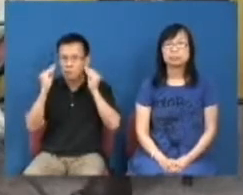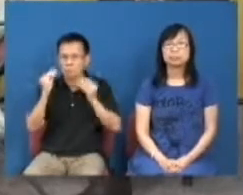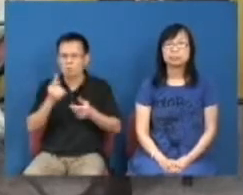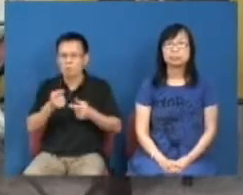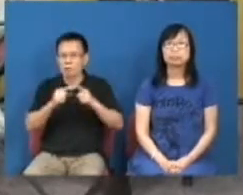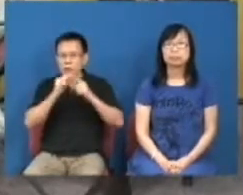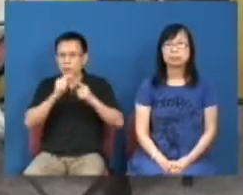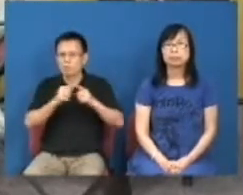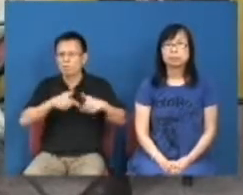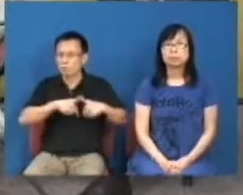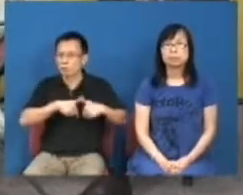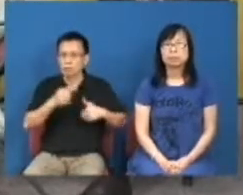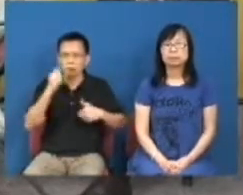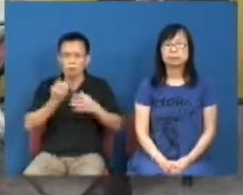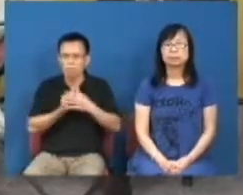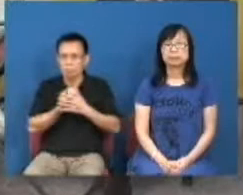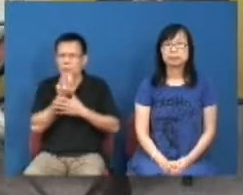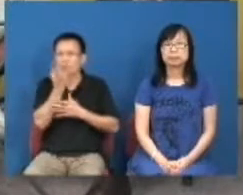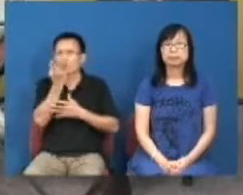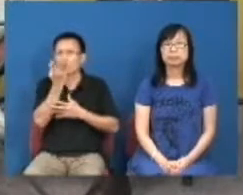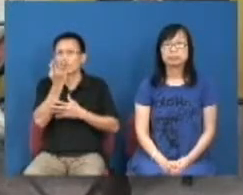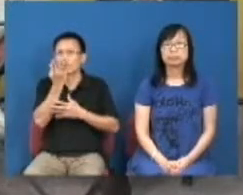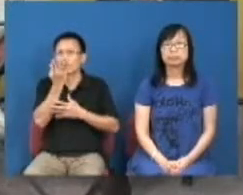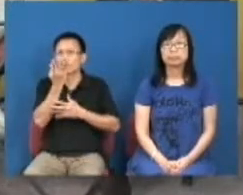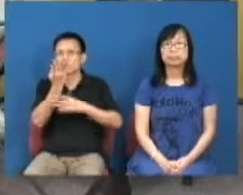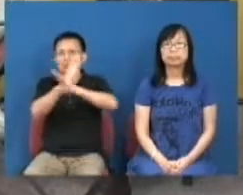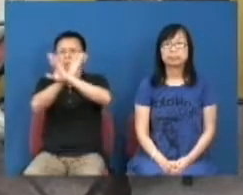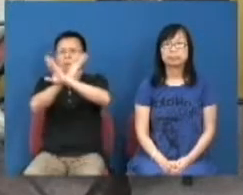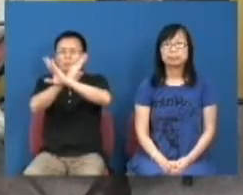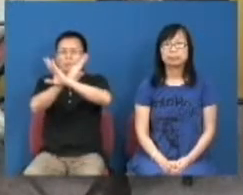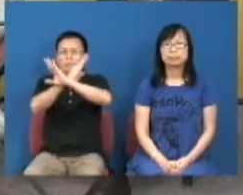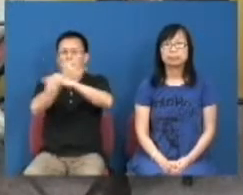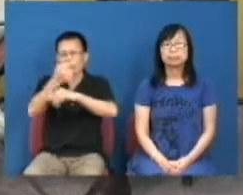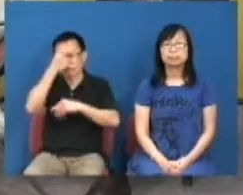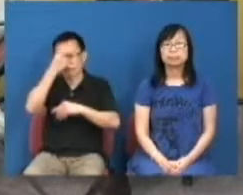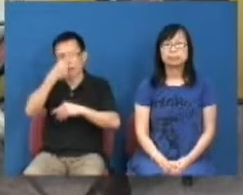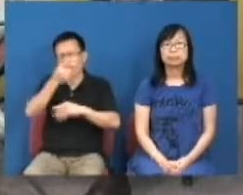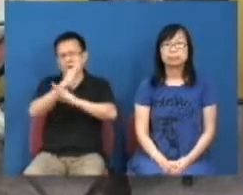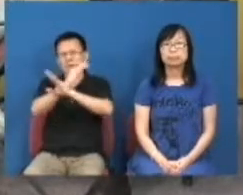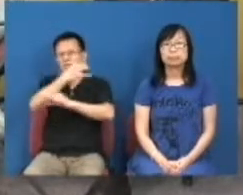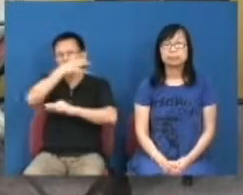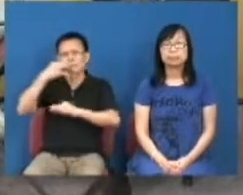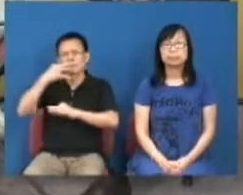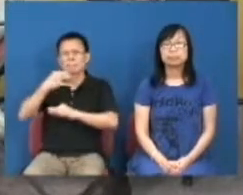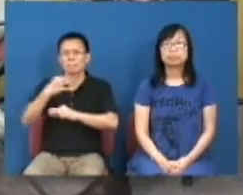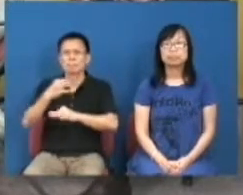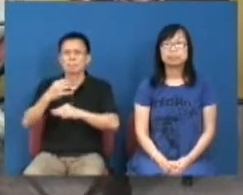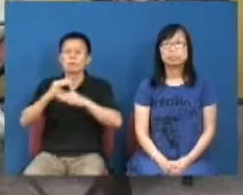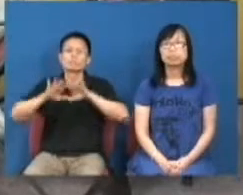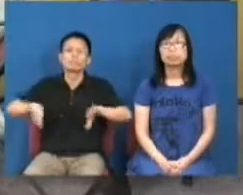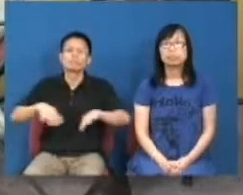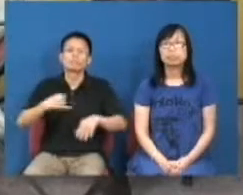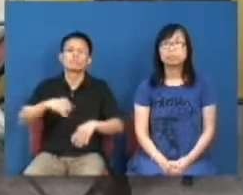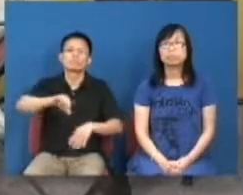頭想講嘅你聽。咁你就停咗佢，你唔好講啦，咁煩咁。咁點調解得到咧？係